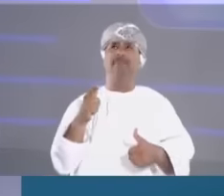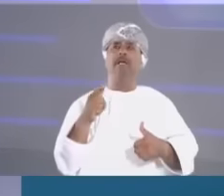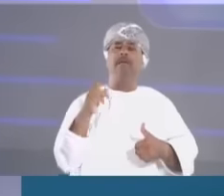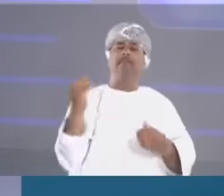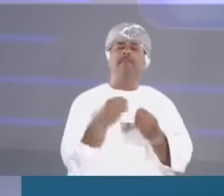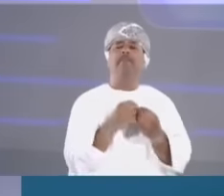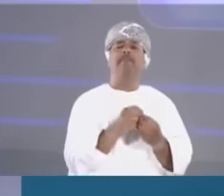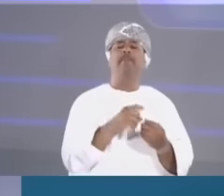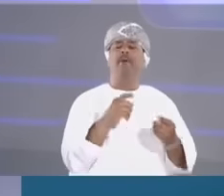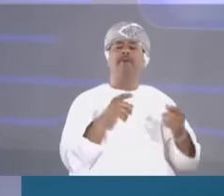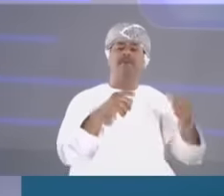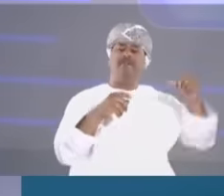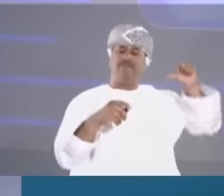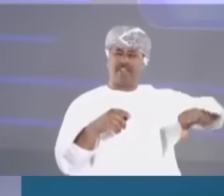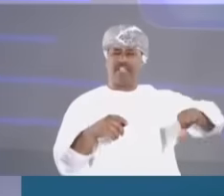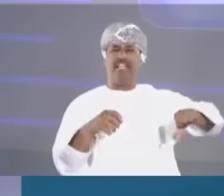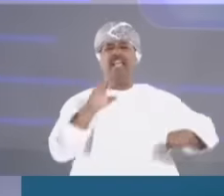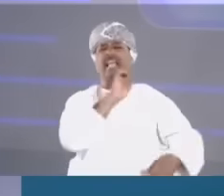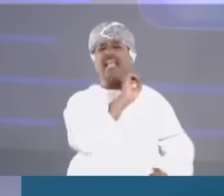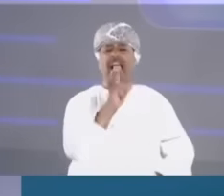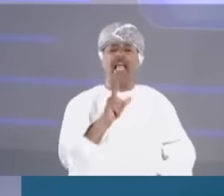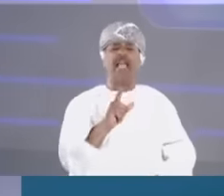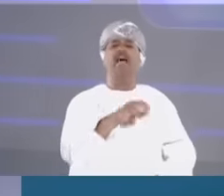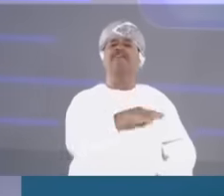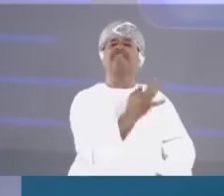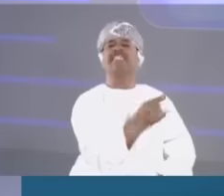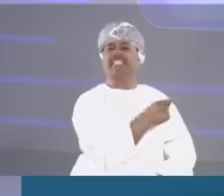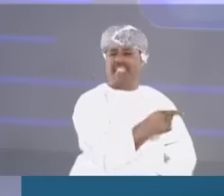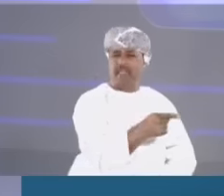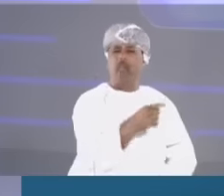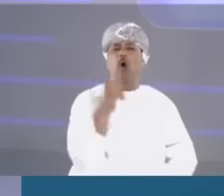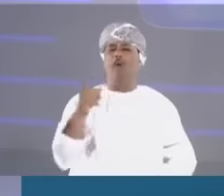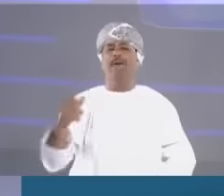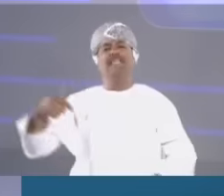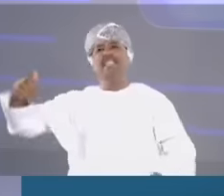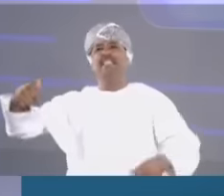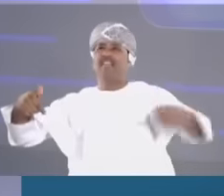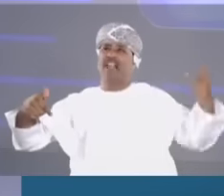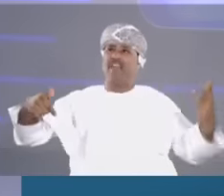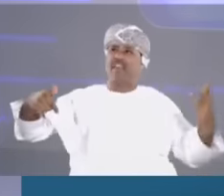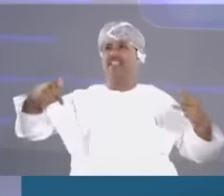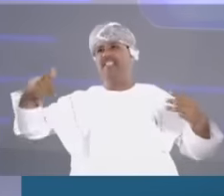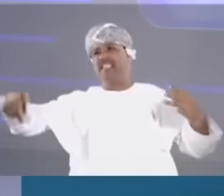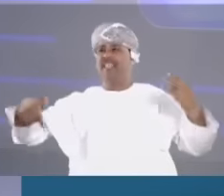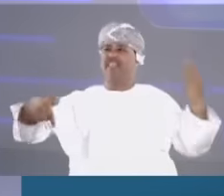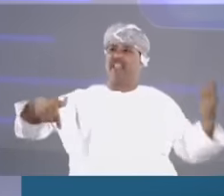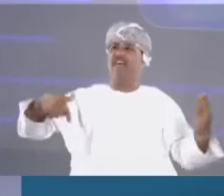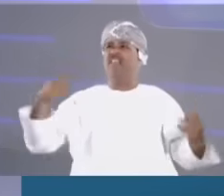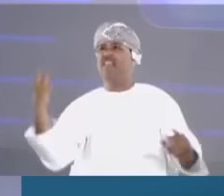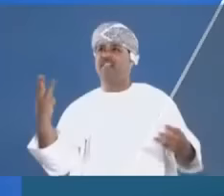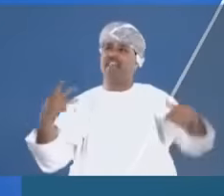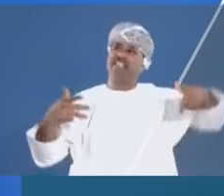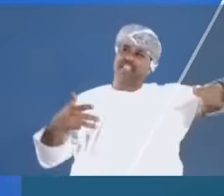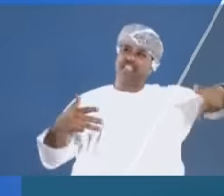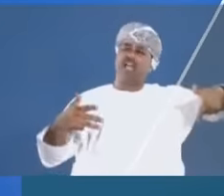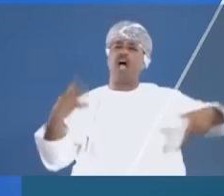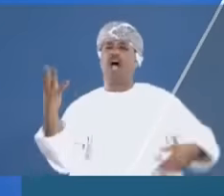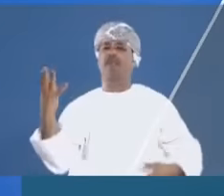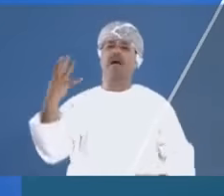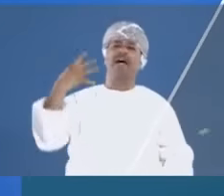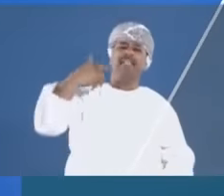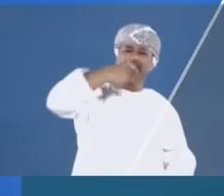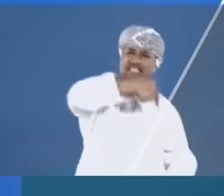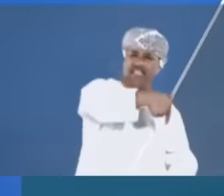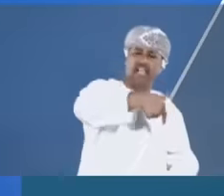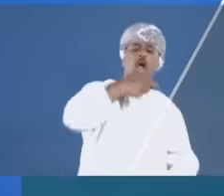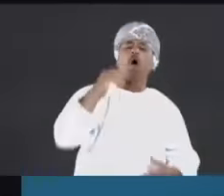بعد أن تغلب على غايل مونفيز، وفاز راونيتش بنتيجة 6-3 6-3 3-6 و4-6 ليتأهل